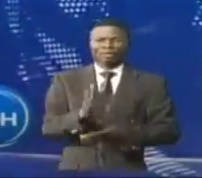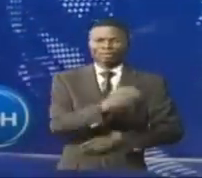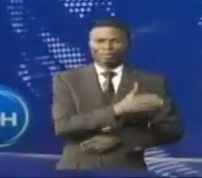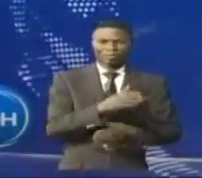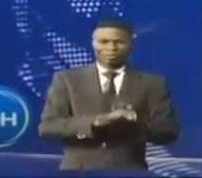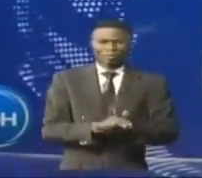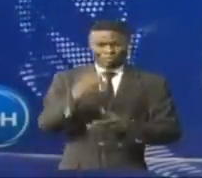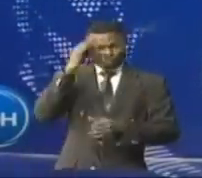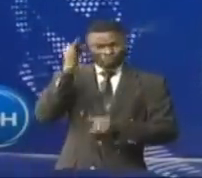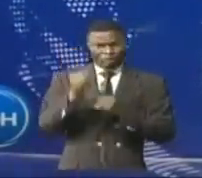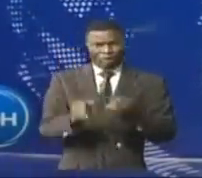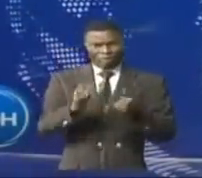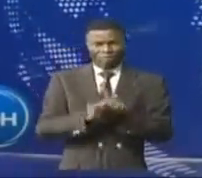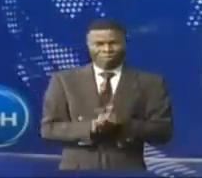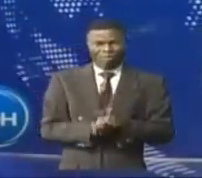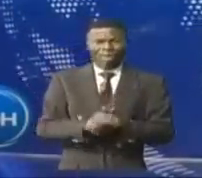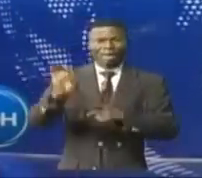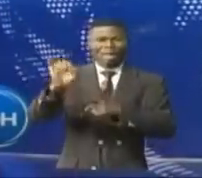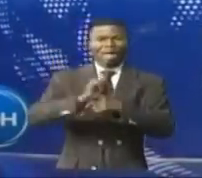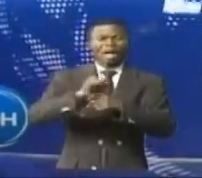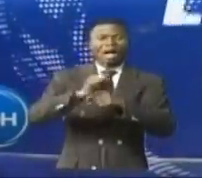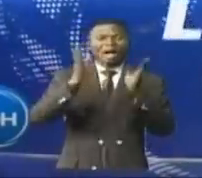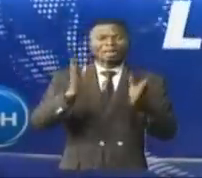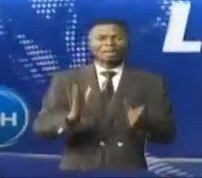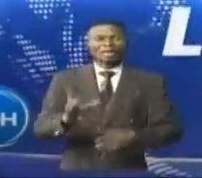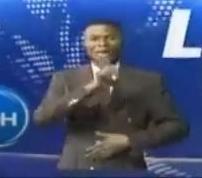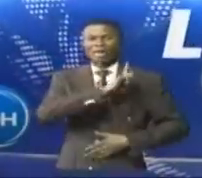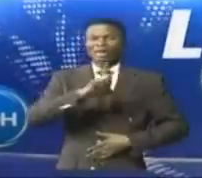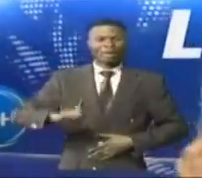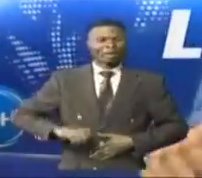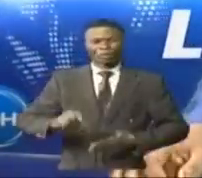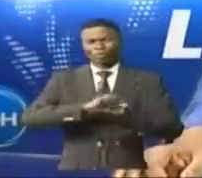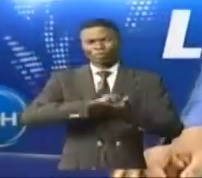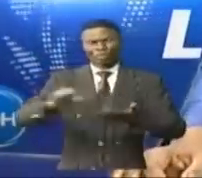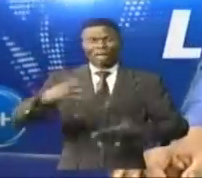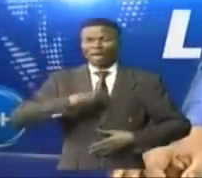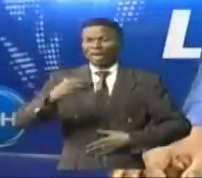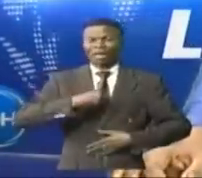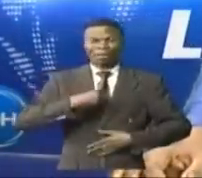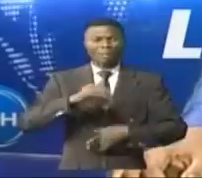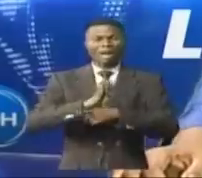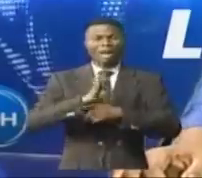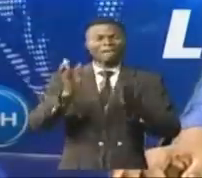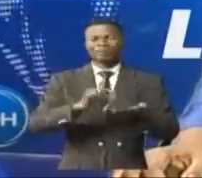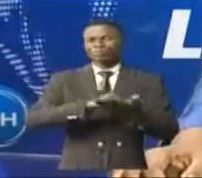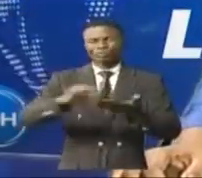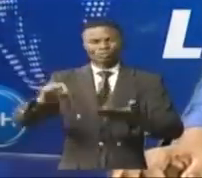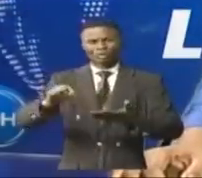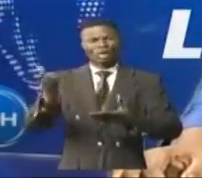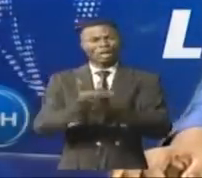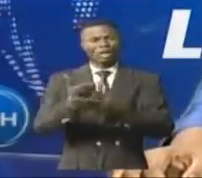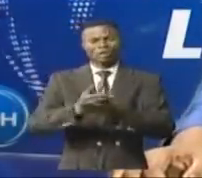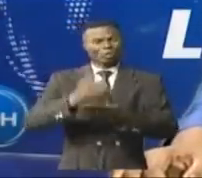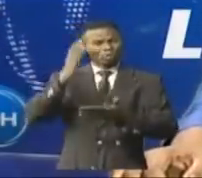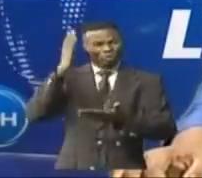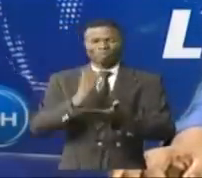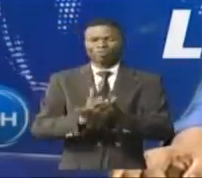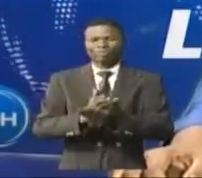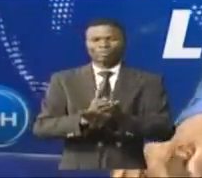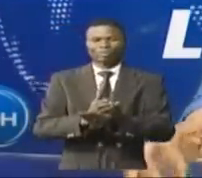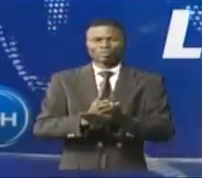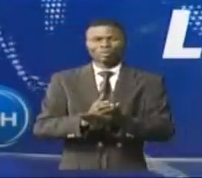pour terminer, Hector Cooper, fin de l'histoire. Le gouvernement vient de résilier le contrat avec le sélectionneur national des